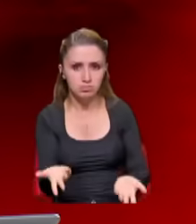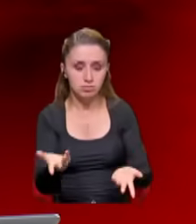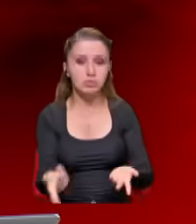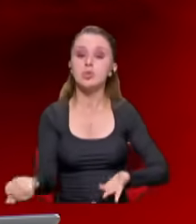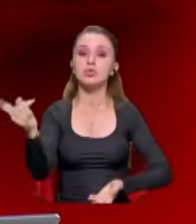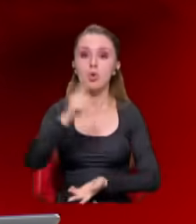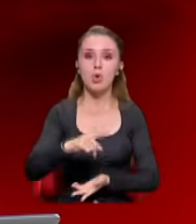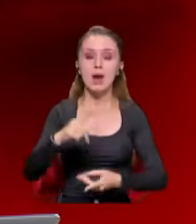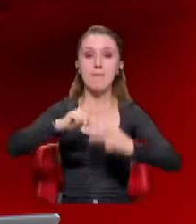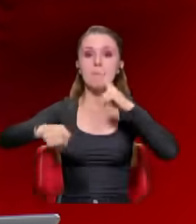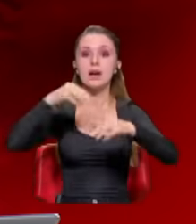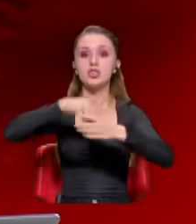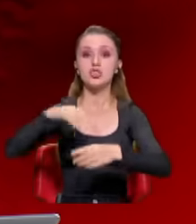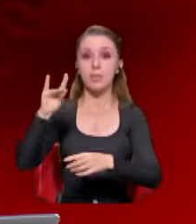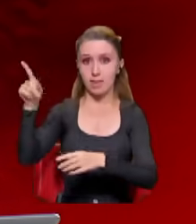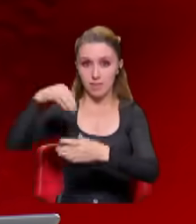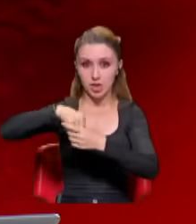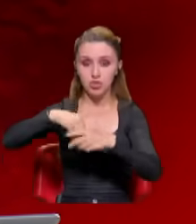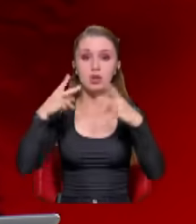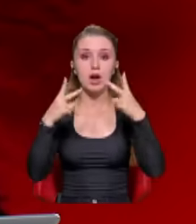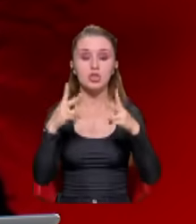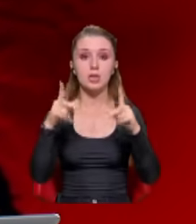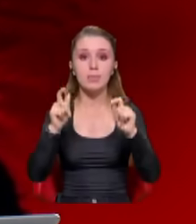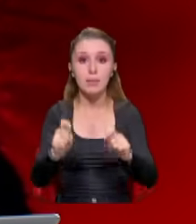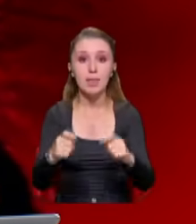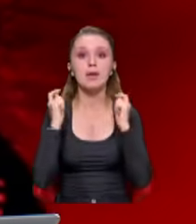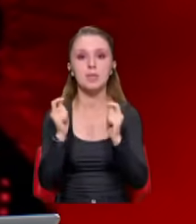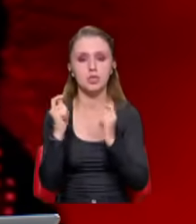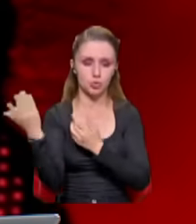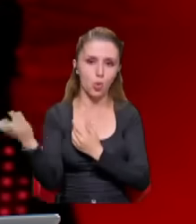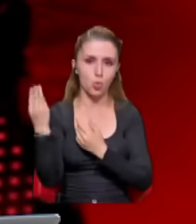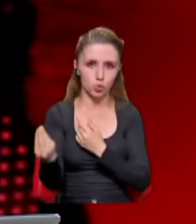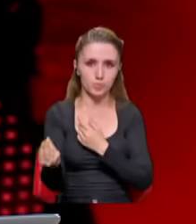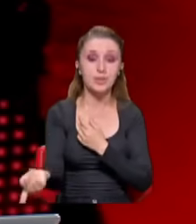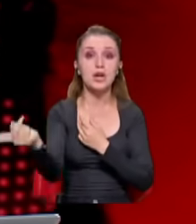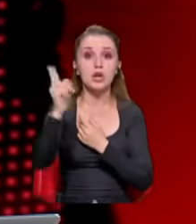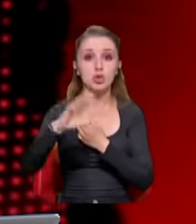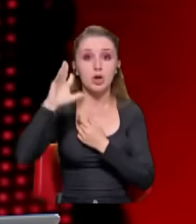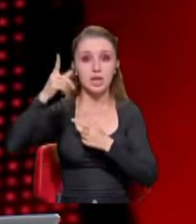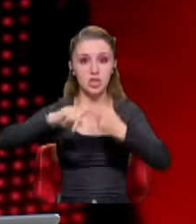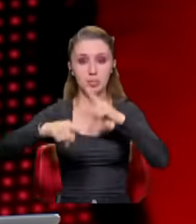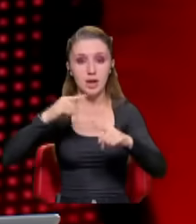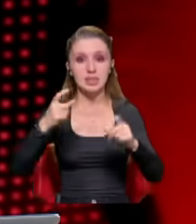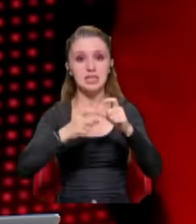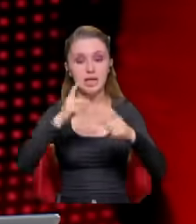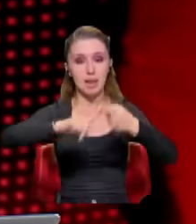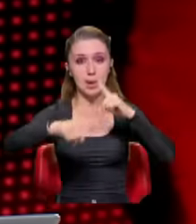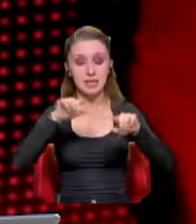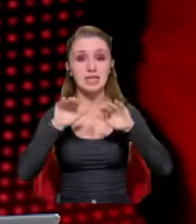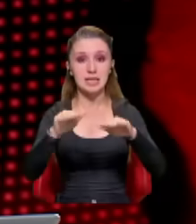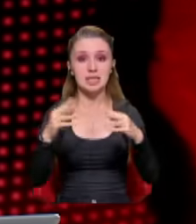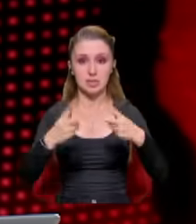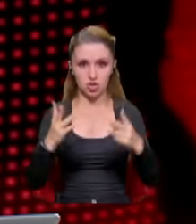arkasından partiden MHP'den açıklama yapılmak zorunda kalındığı ardından gelecek ve saadet partilerinin destek